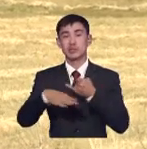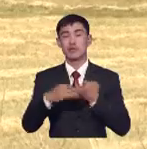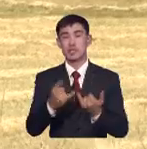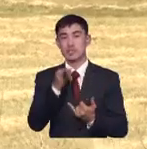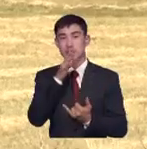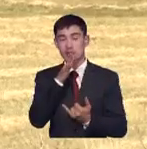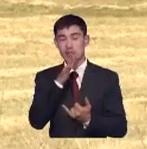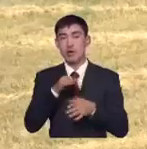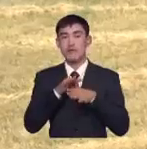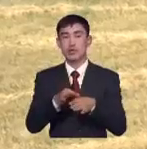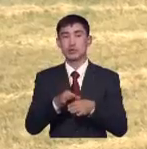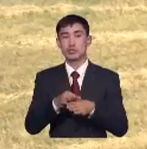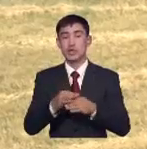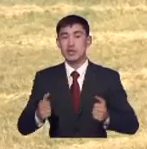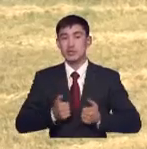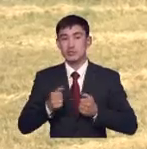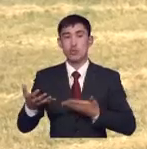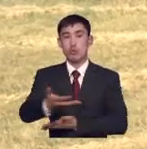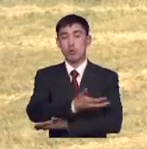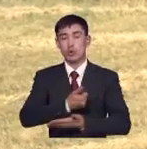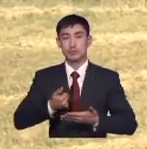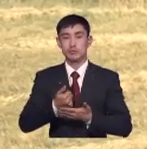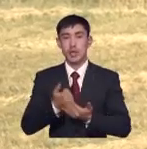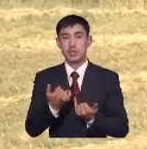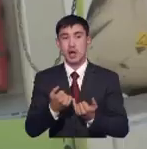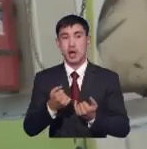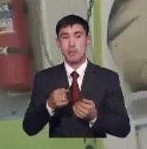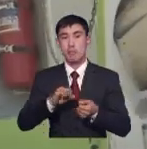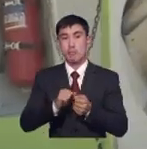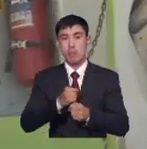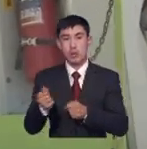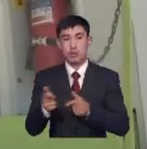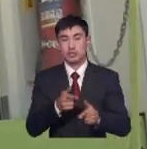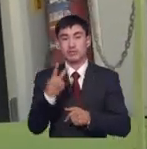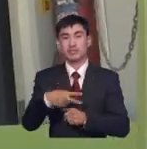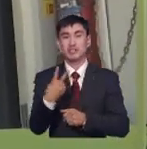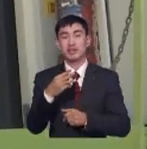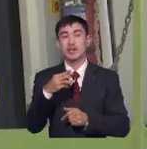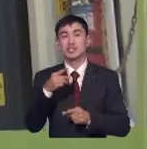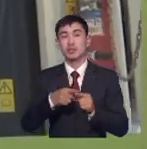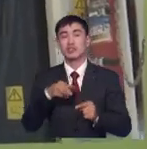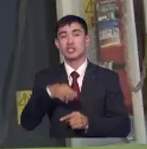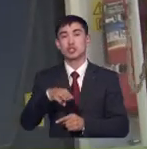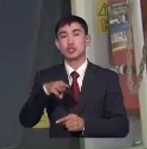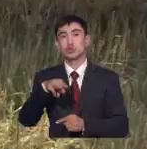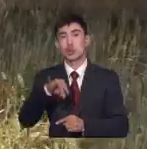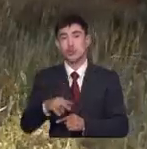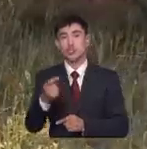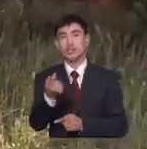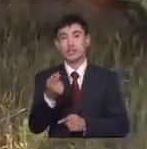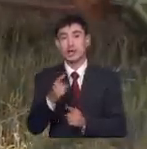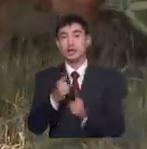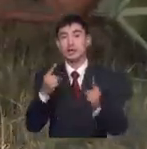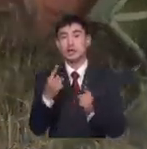в настоящее время ведётся интенсивная уборка урожая намолочено 22 1 500 тонн зерна в районе действуют три